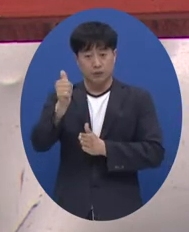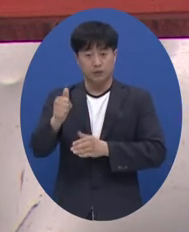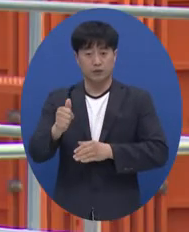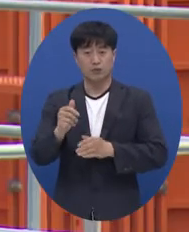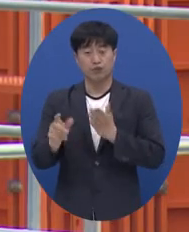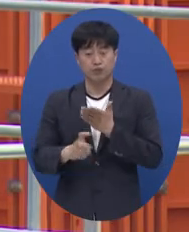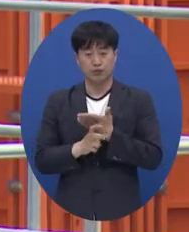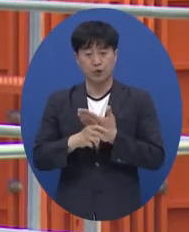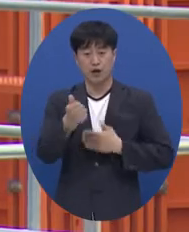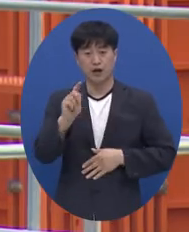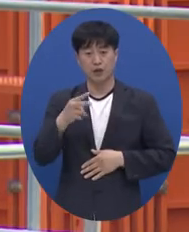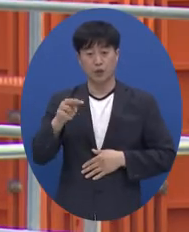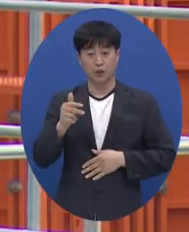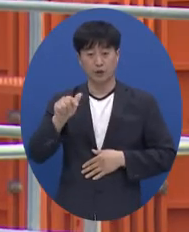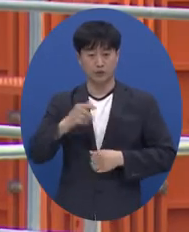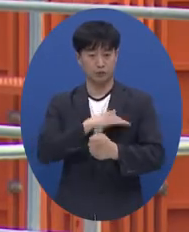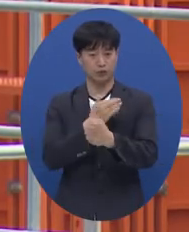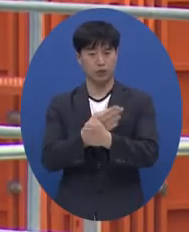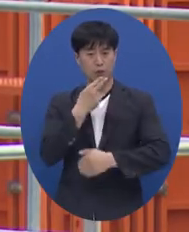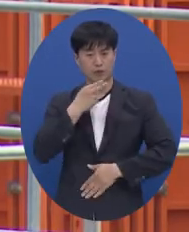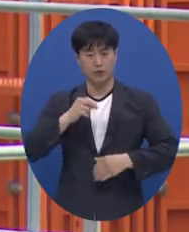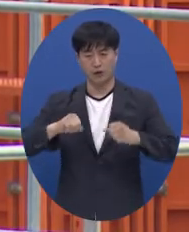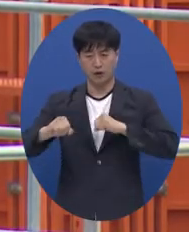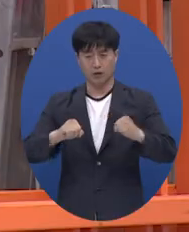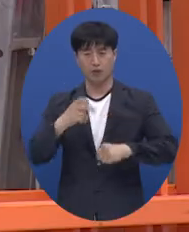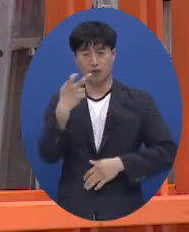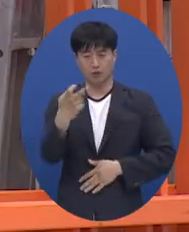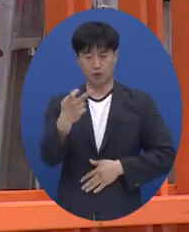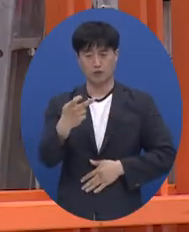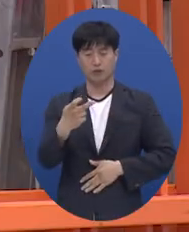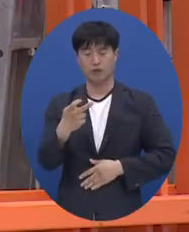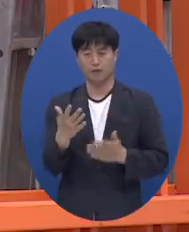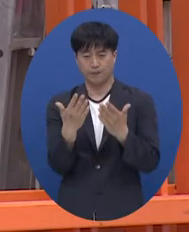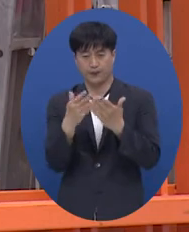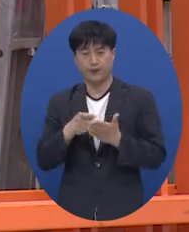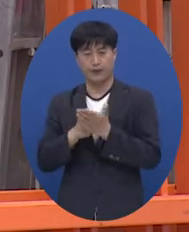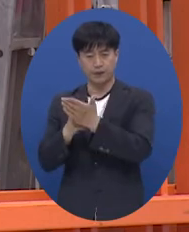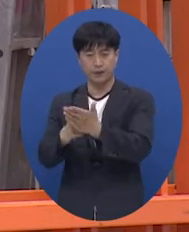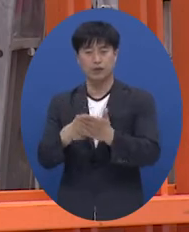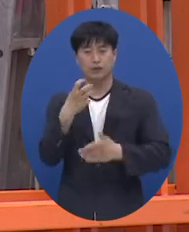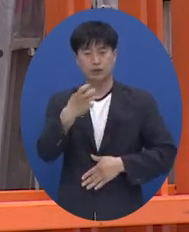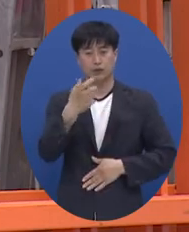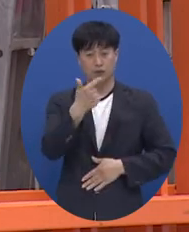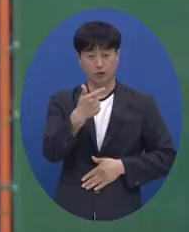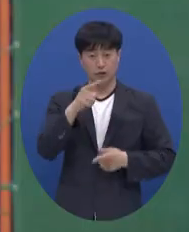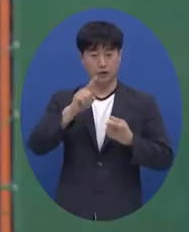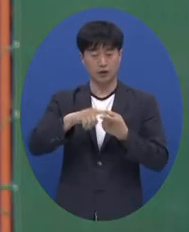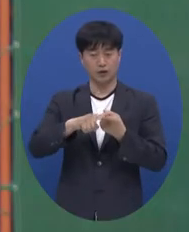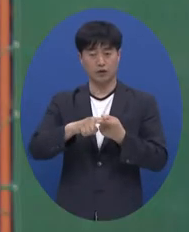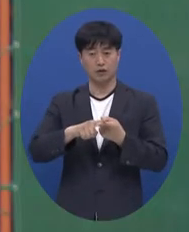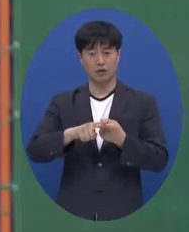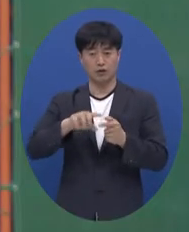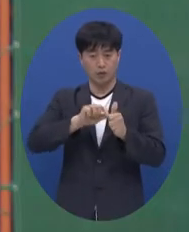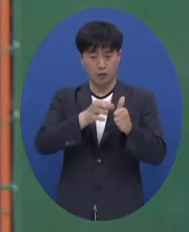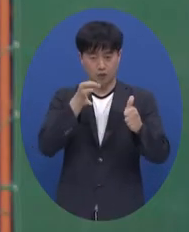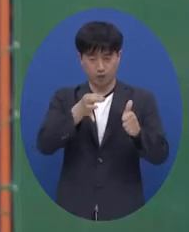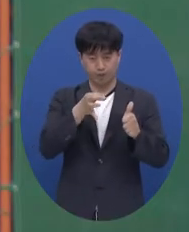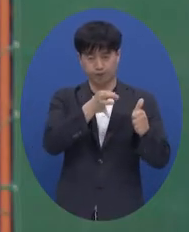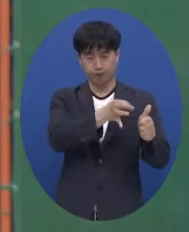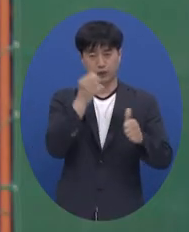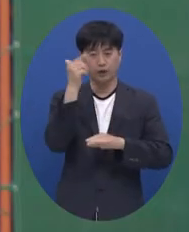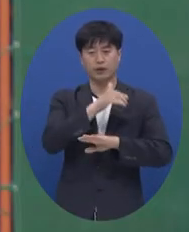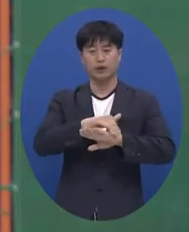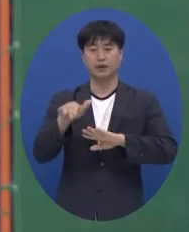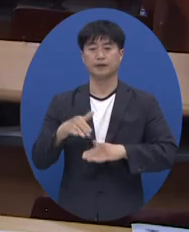도소방재난본부는 불법 하도급과 무등록 영업행위 등 12건을 형사 입건하고 36건에 대해서는 과태료를